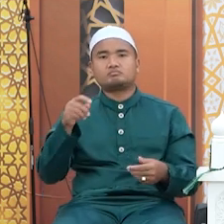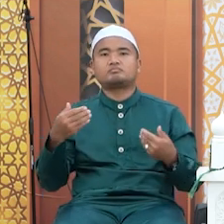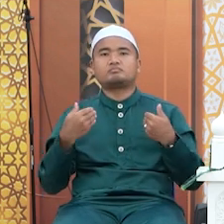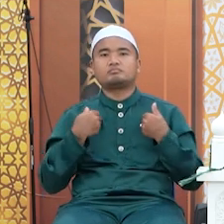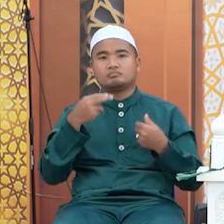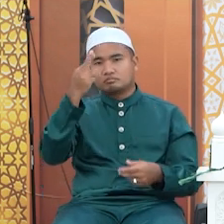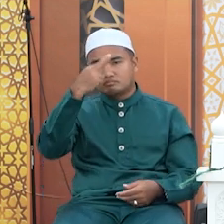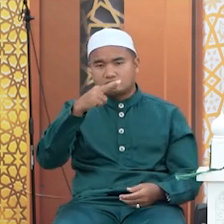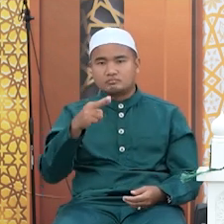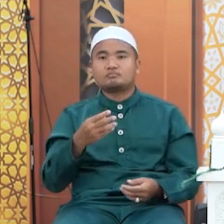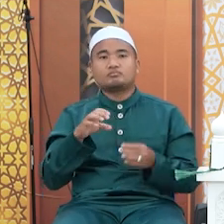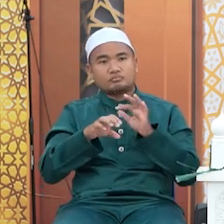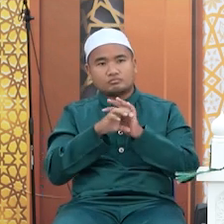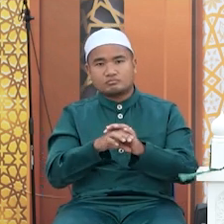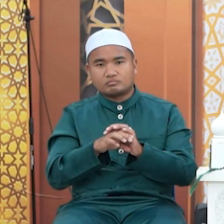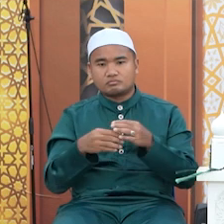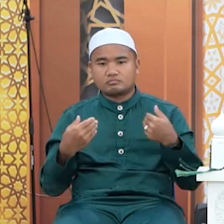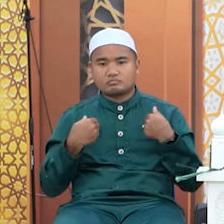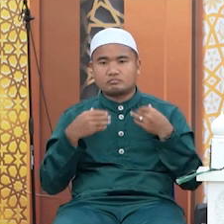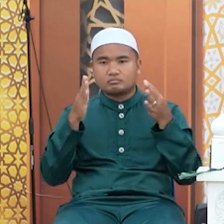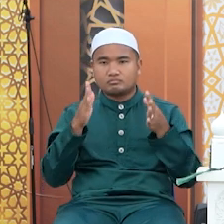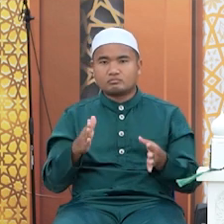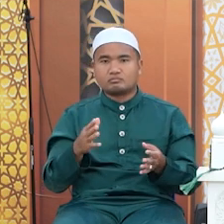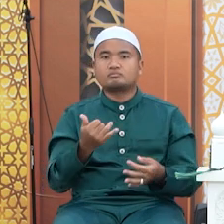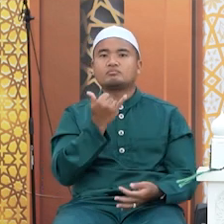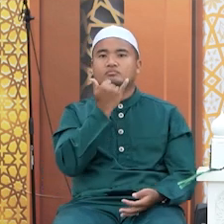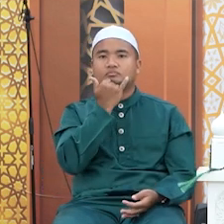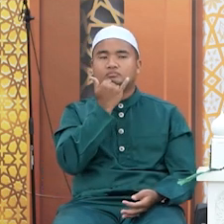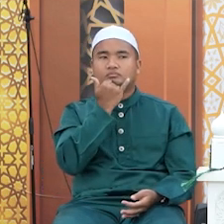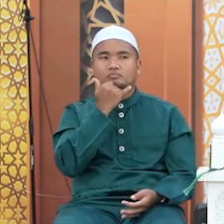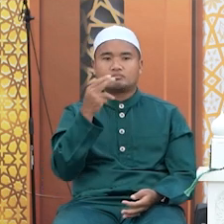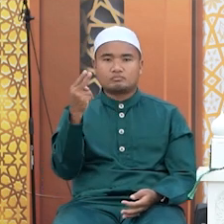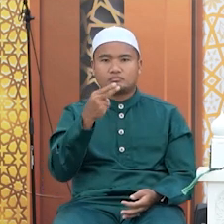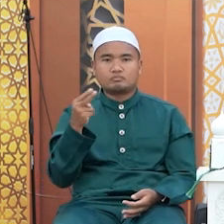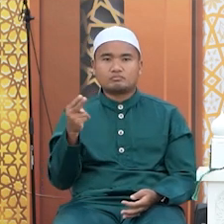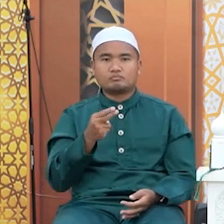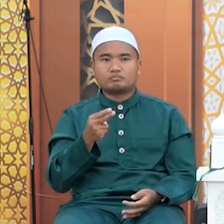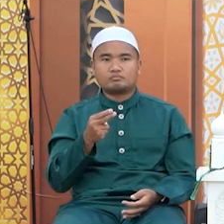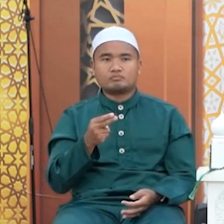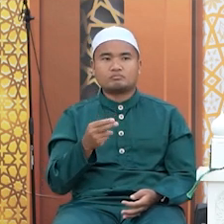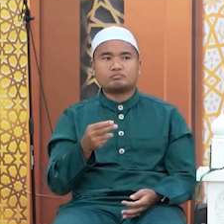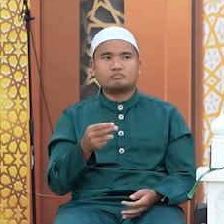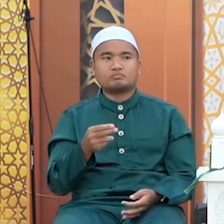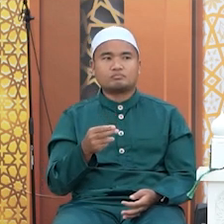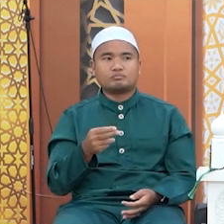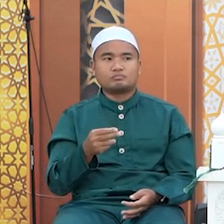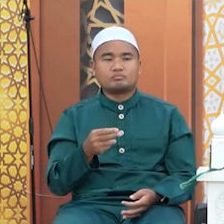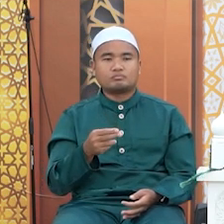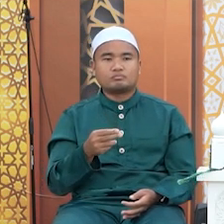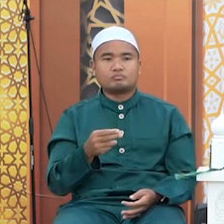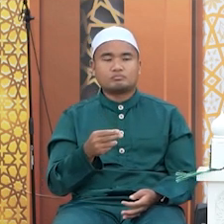Orang salah umpamanya hukum bunuh, Nabi kata apa? Iza qataltumuhu fa